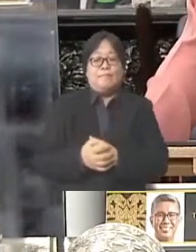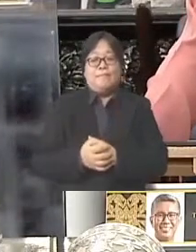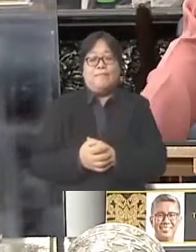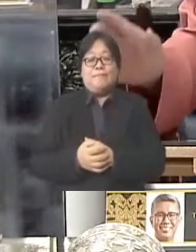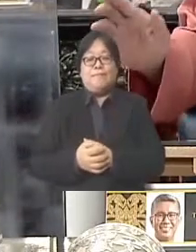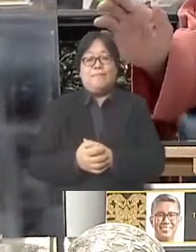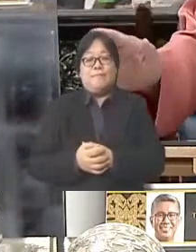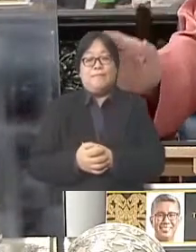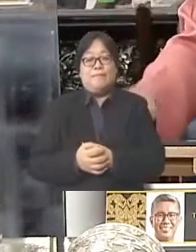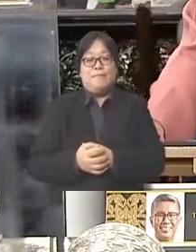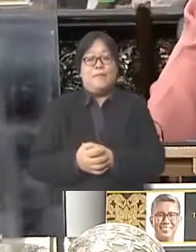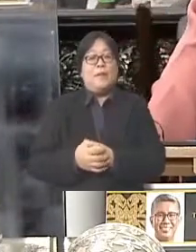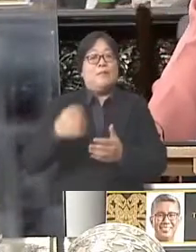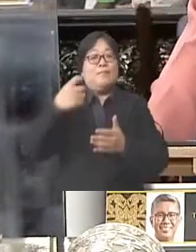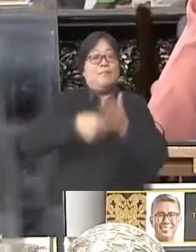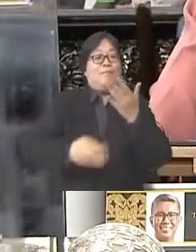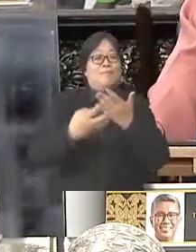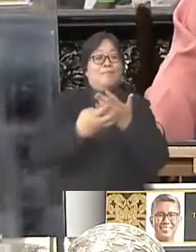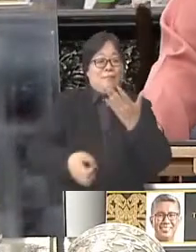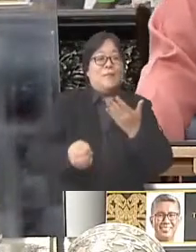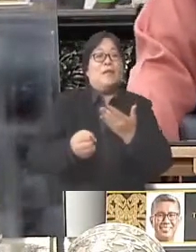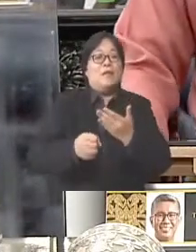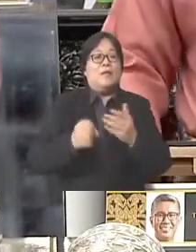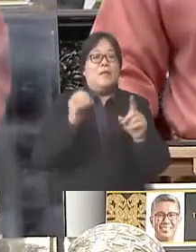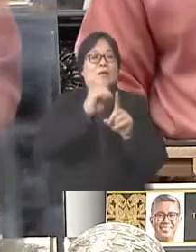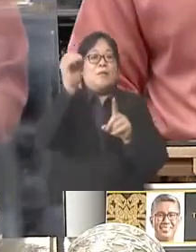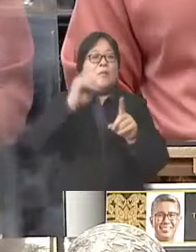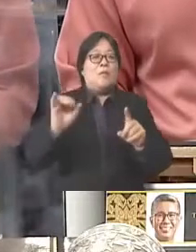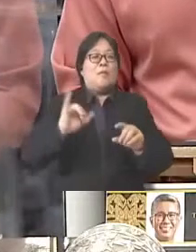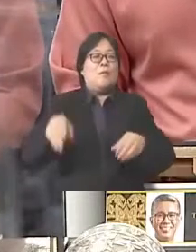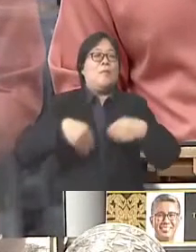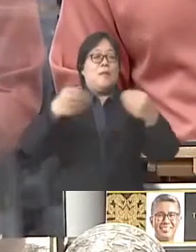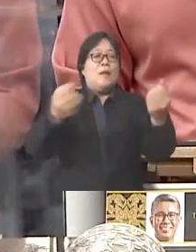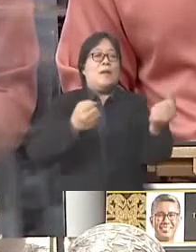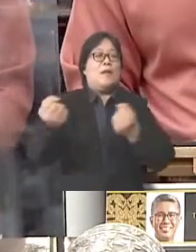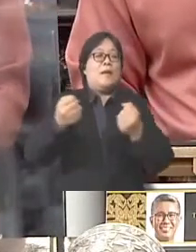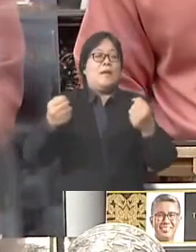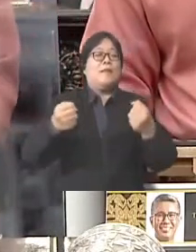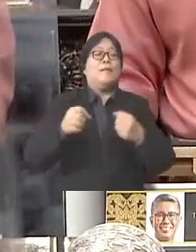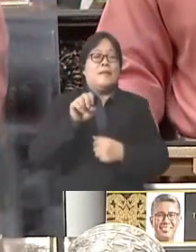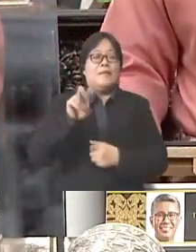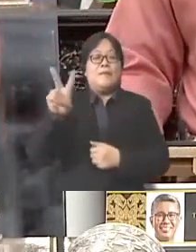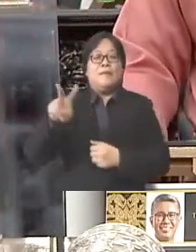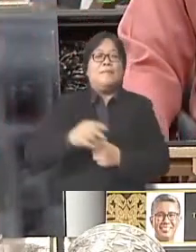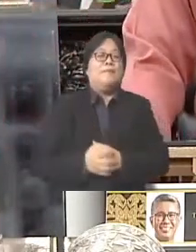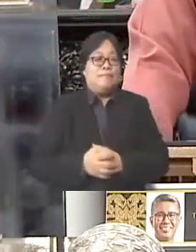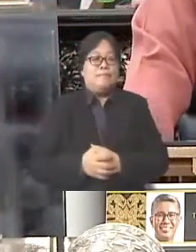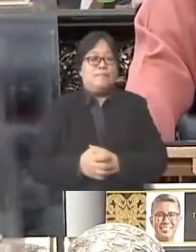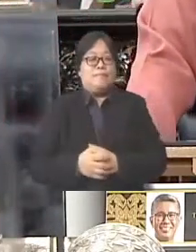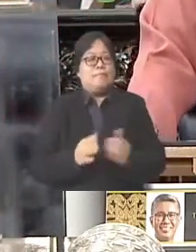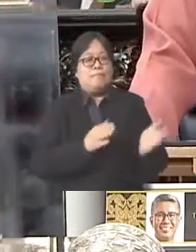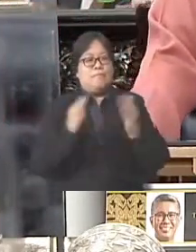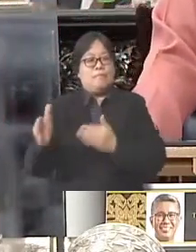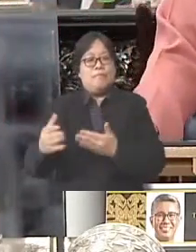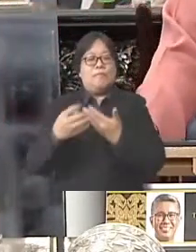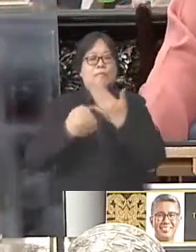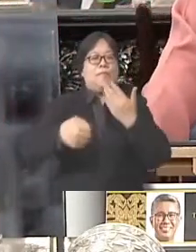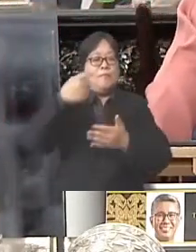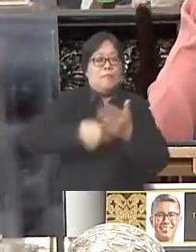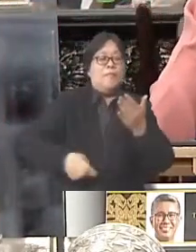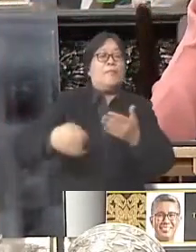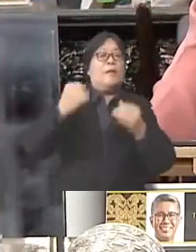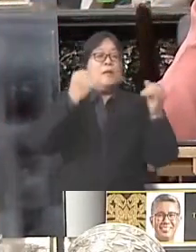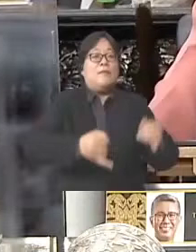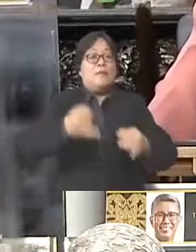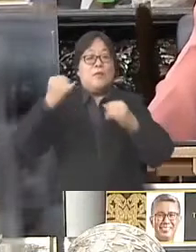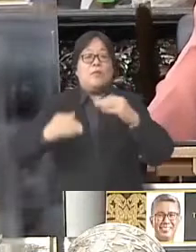cukai.com Cukai jalan sehingga 140 juga diberikan kepada kendaraan berkenan Disamping itu pelepasan Cukai